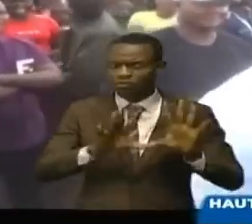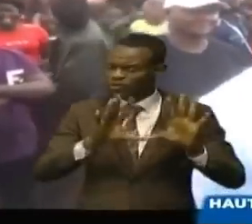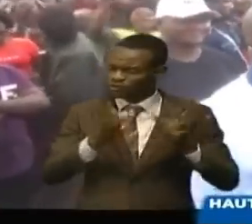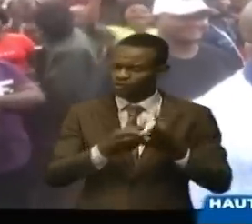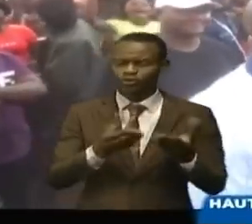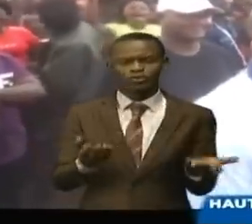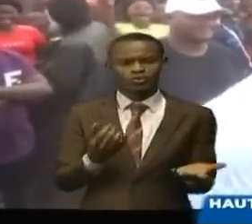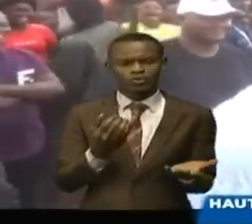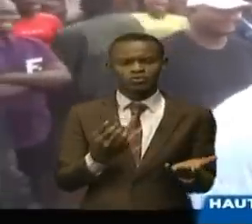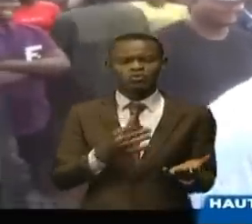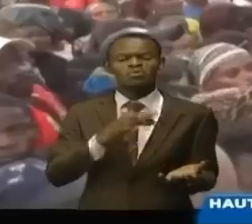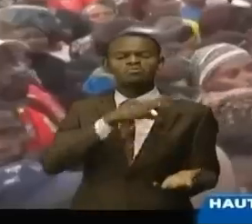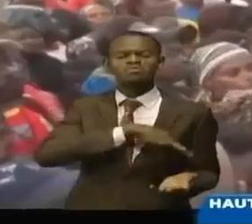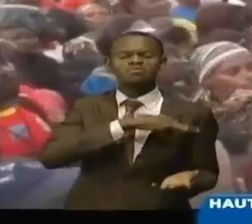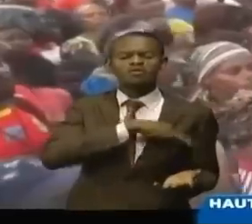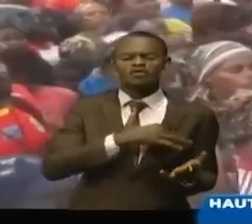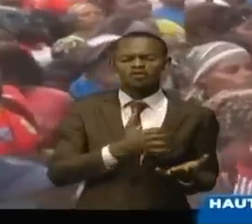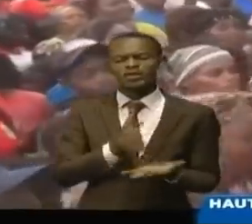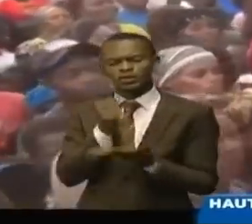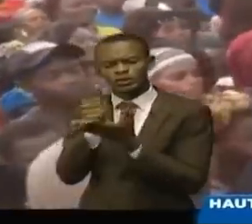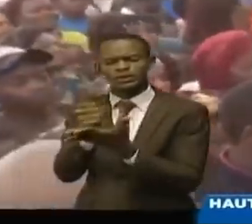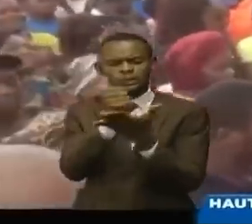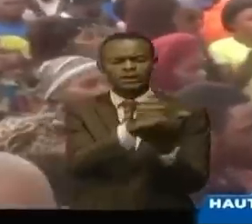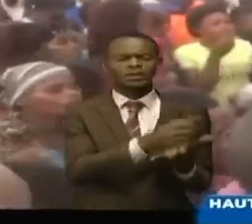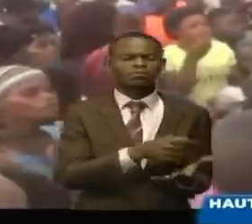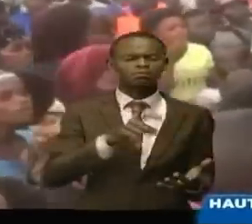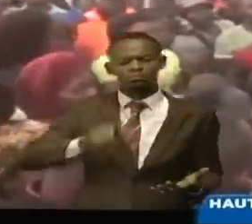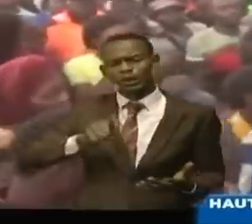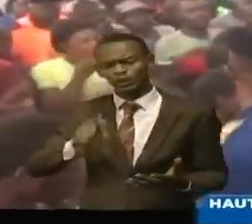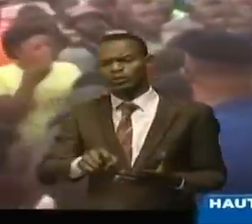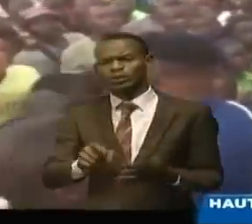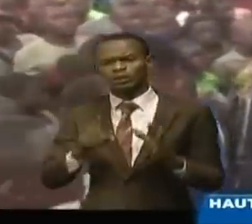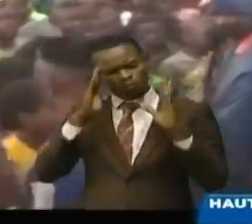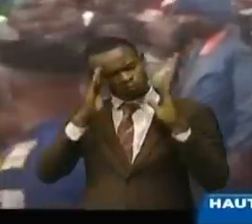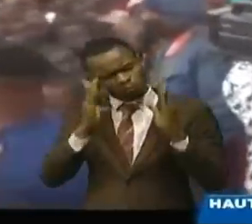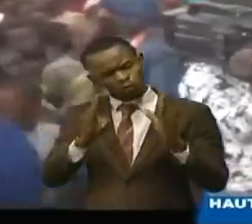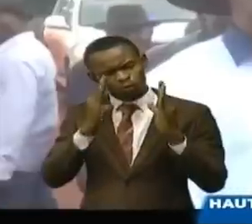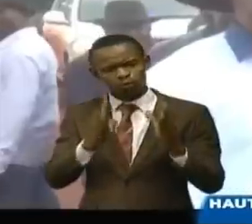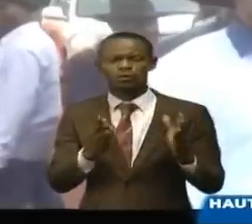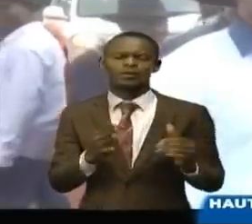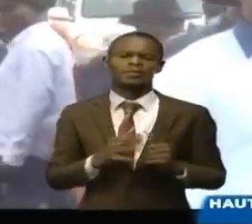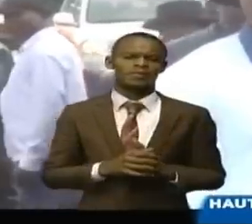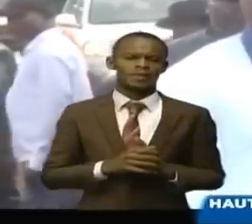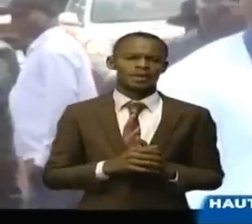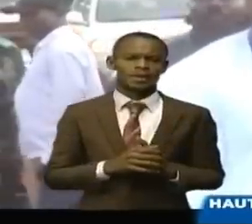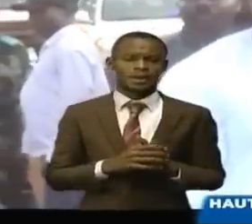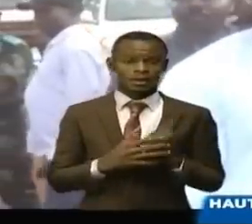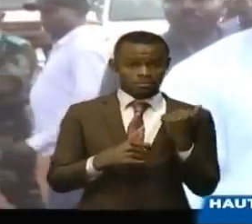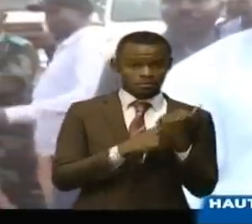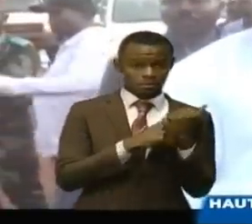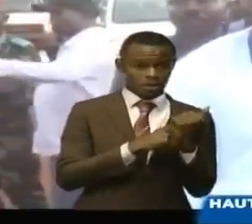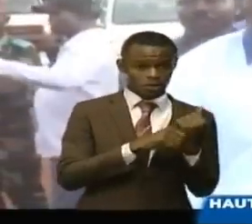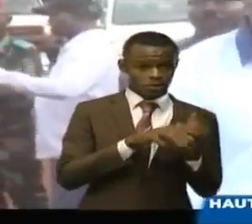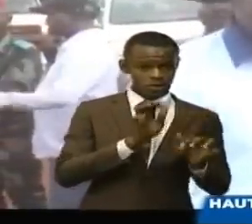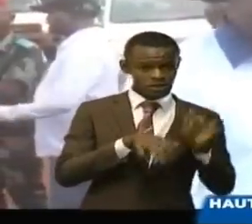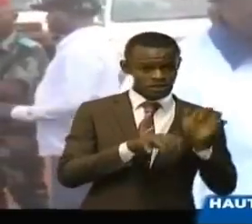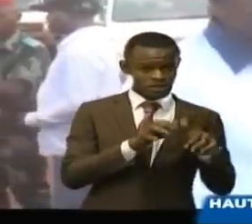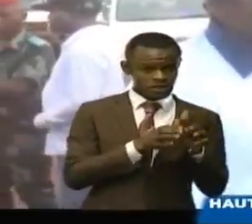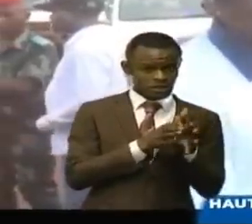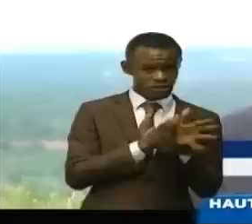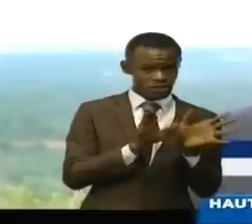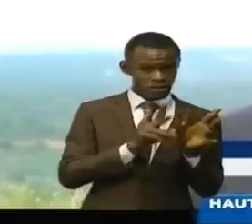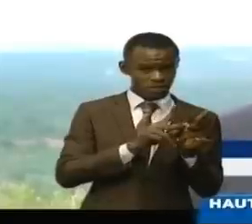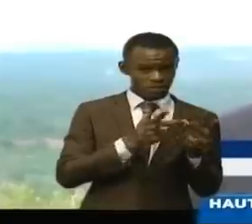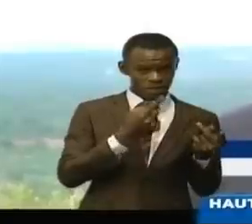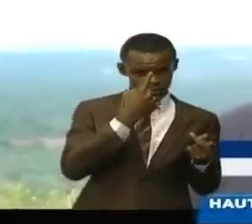que Christophe Bassien-Enanga a apporté à sa population. Bob Ditende, secrétaire général de Congo Espoir, témoin de cette ambiance, n'en